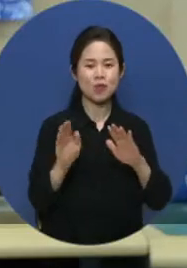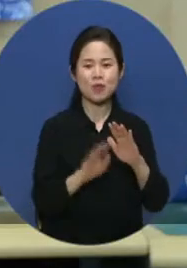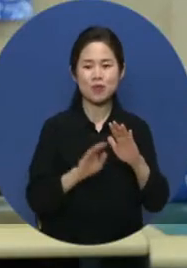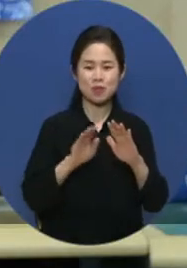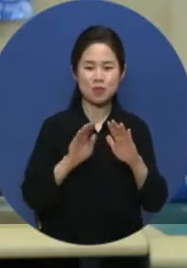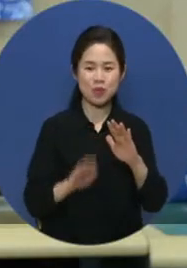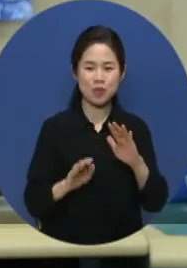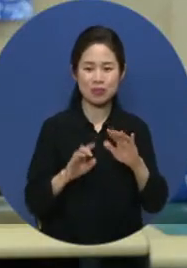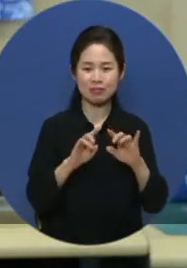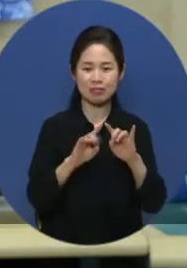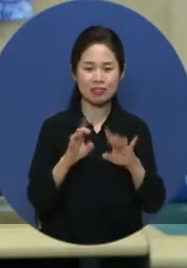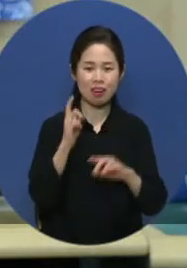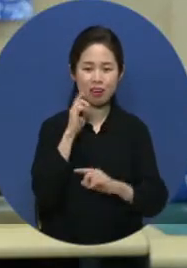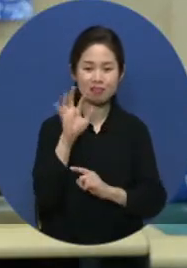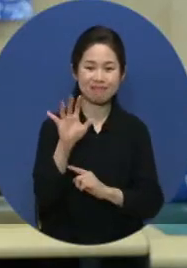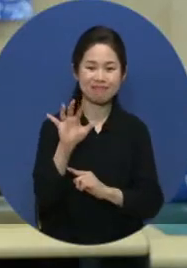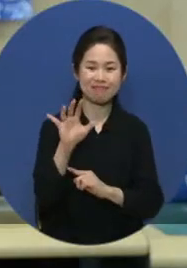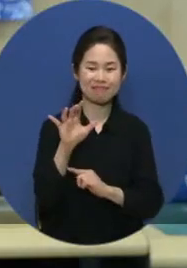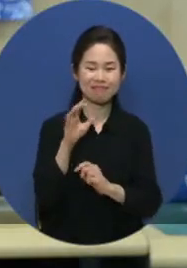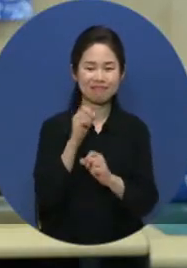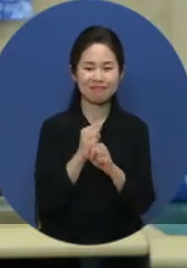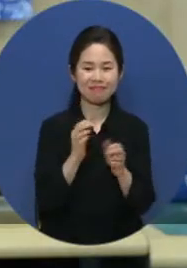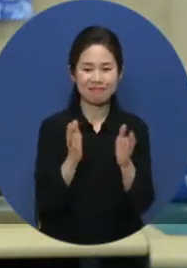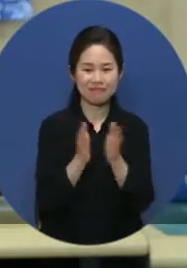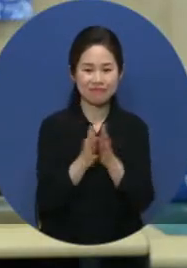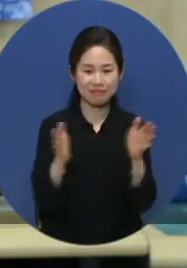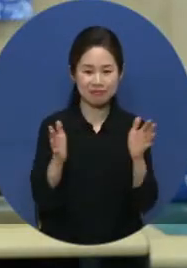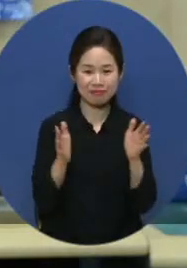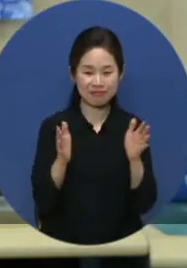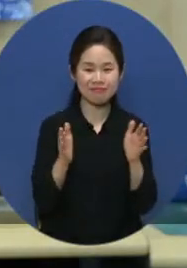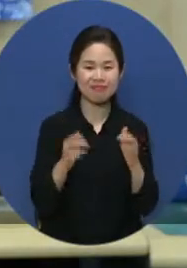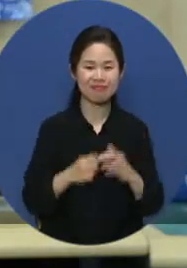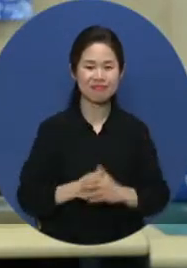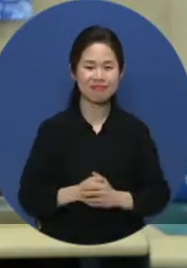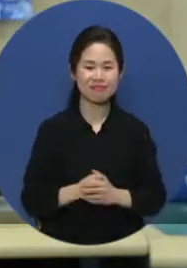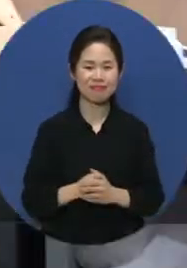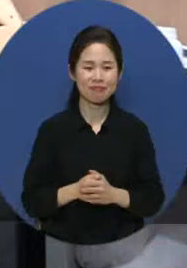사업화의 목표를 잡고 이 일을 집중하게 돼서 현재는 이 일을 하고 있는 거죠.